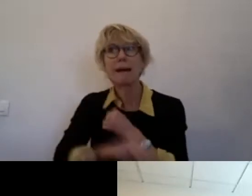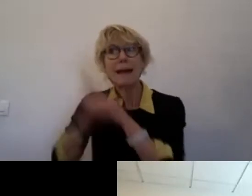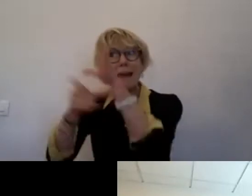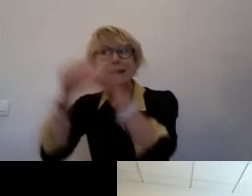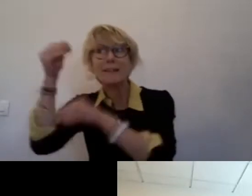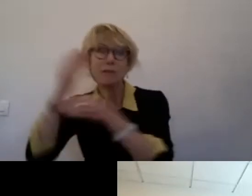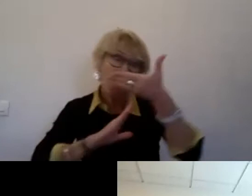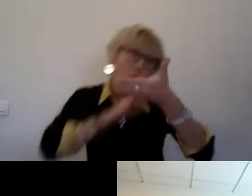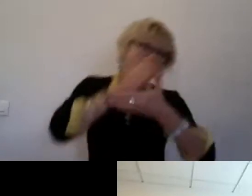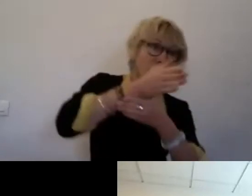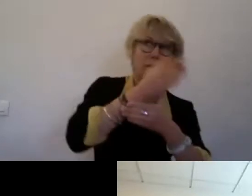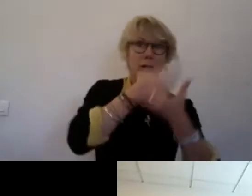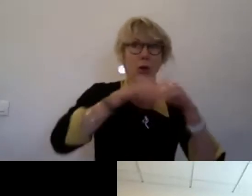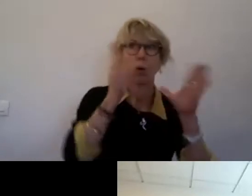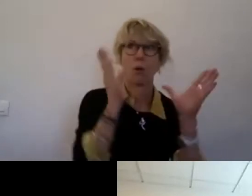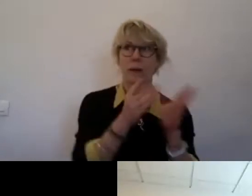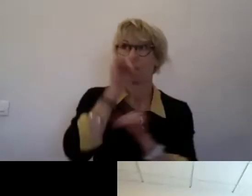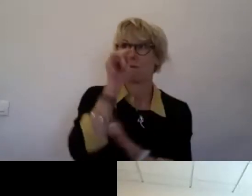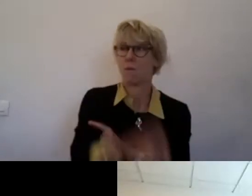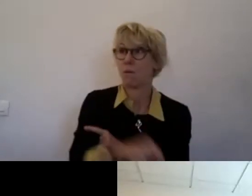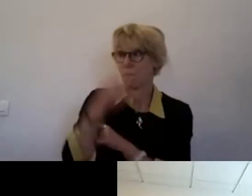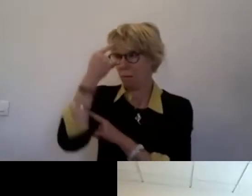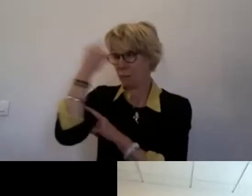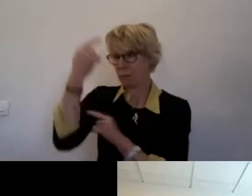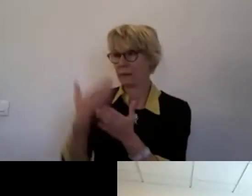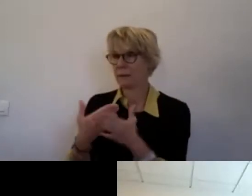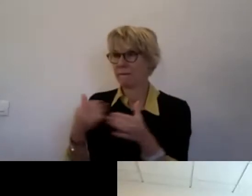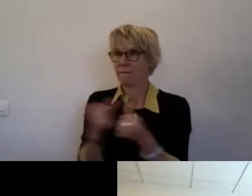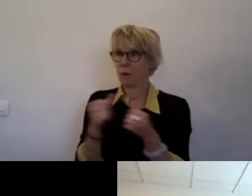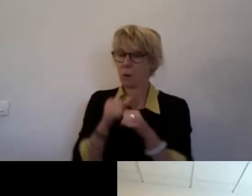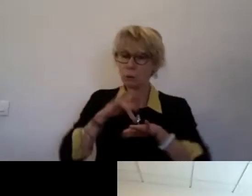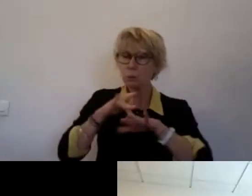la culture dans l'hôpital. Donc, on a eu plusieurs expériences,